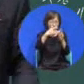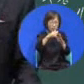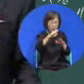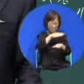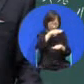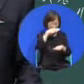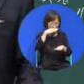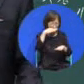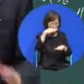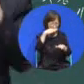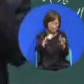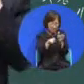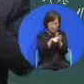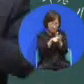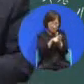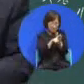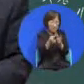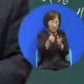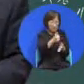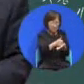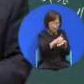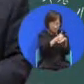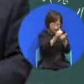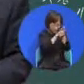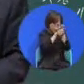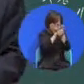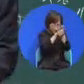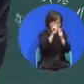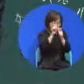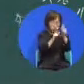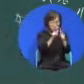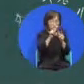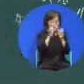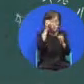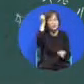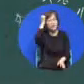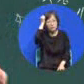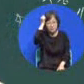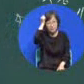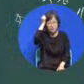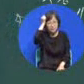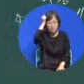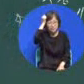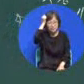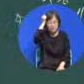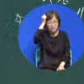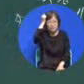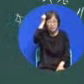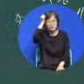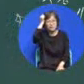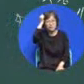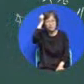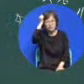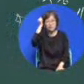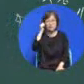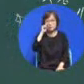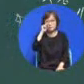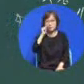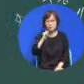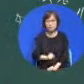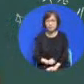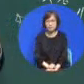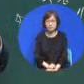섬긴다는 거 그 쉬운 일 아니거든요. 그걸 나는 봤어요. It's not easy to properly with center of heart to serve the church, but I saw